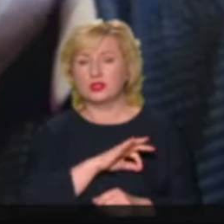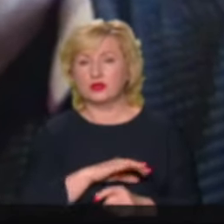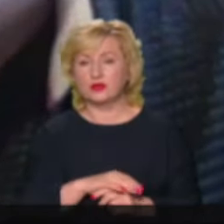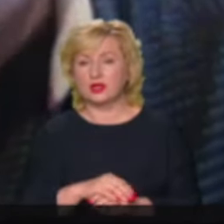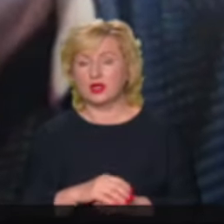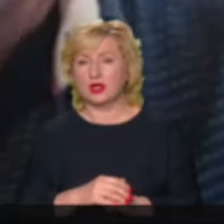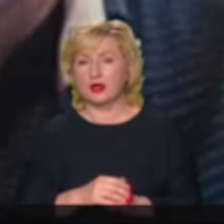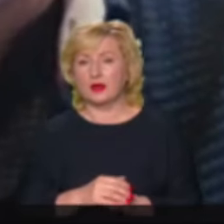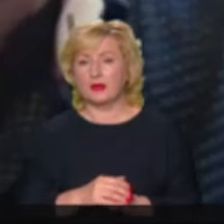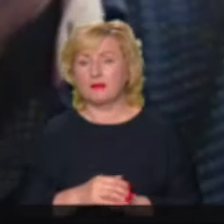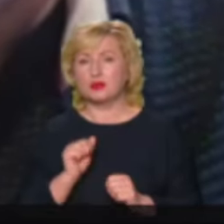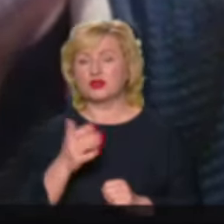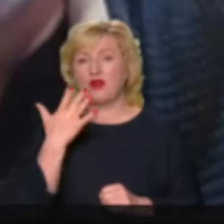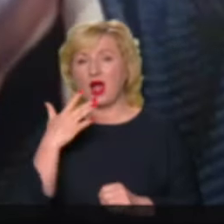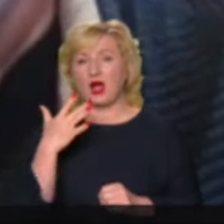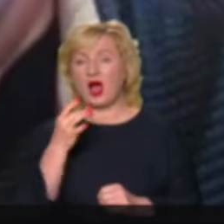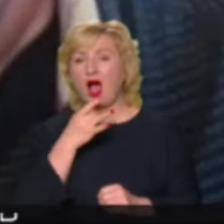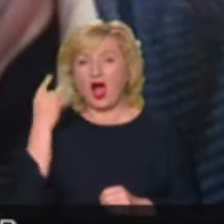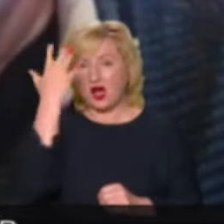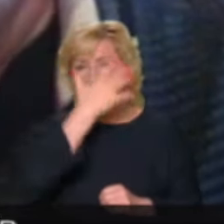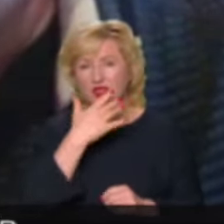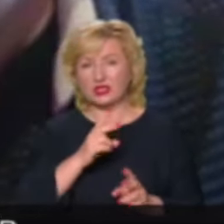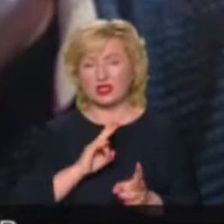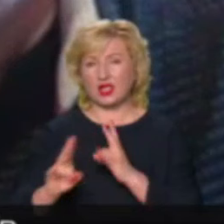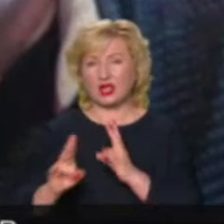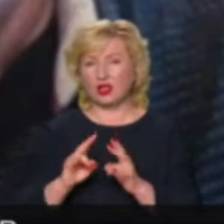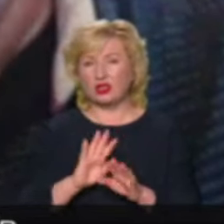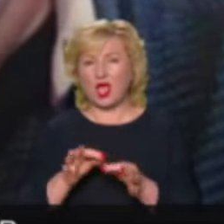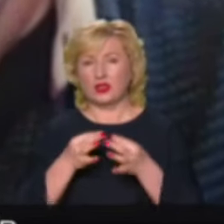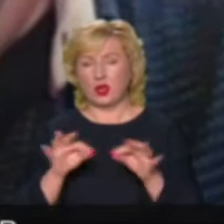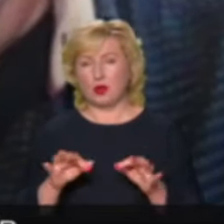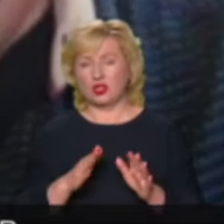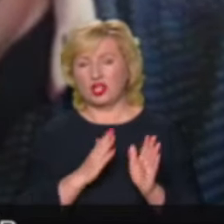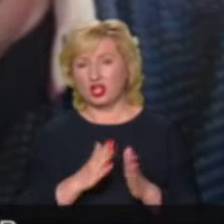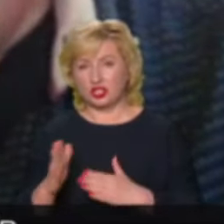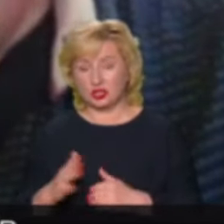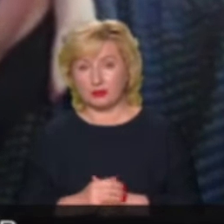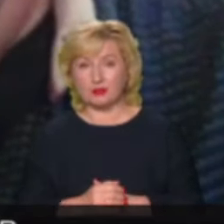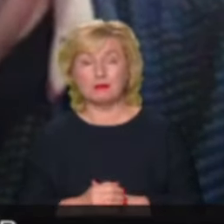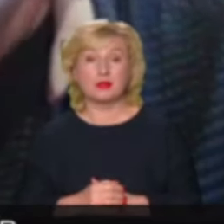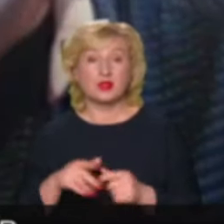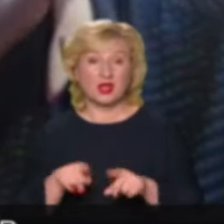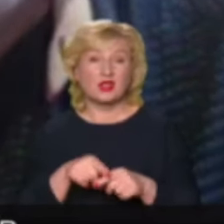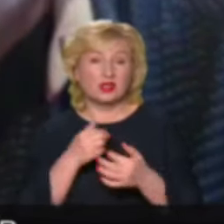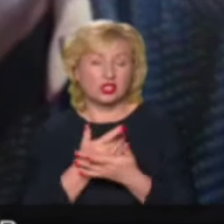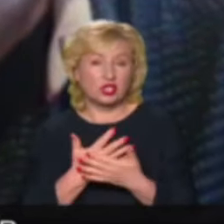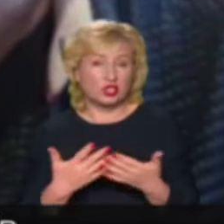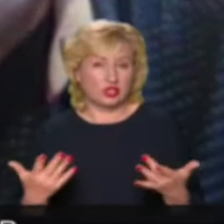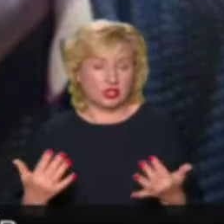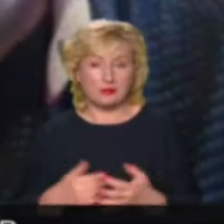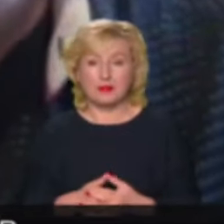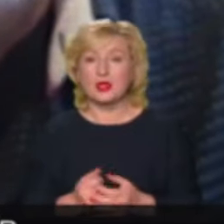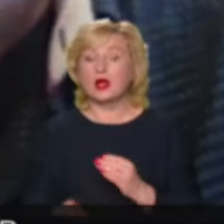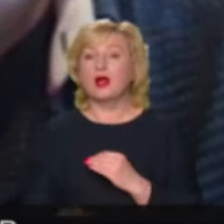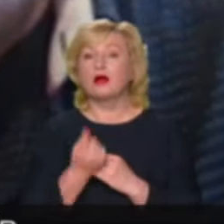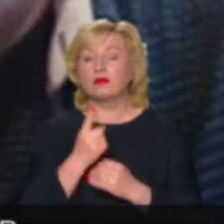ну, в основному в Африці якісь терористичні, там недемократичні режими. Ну і таке інше, таке інше. Зараз виявляється,